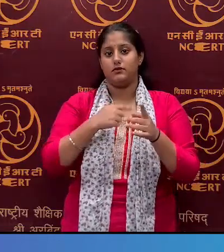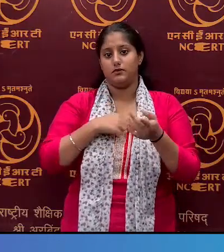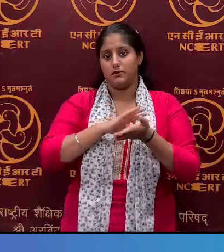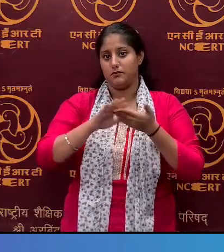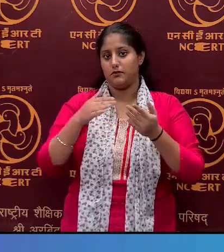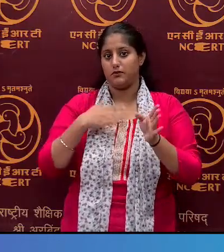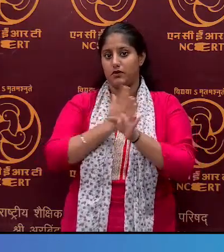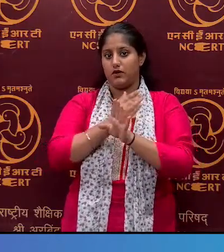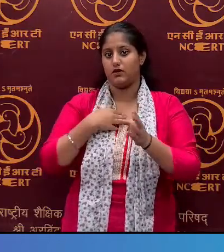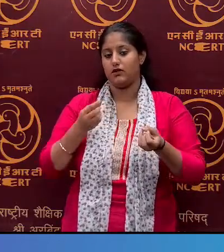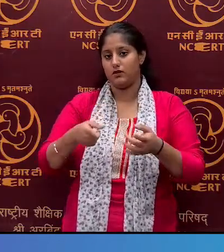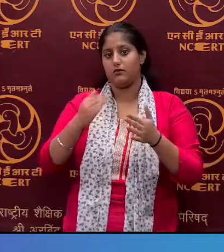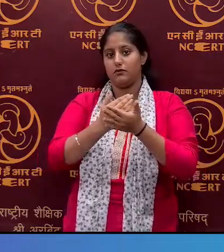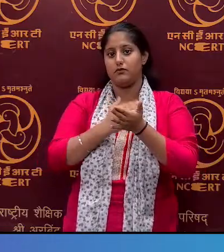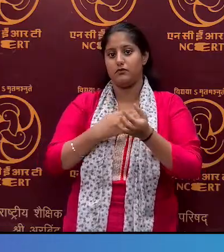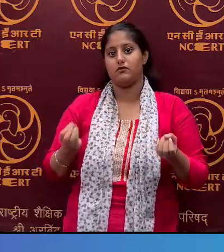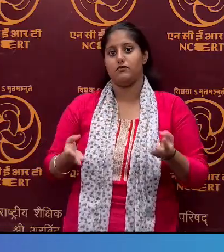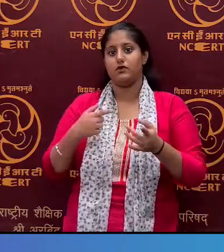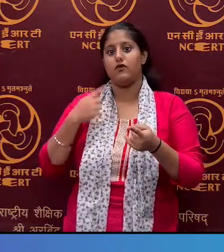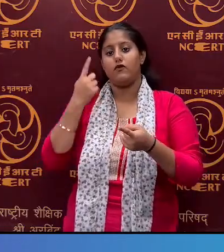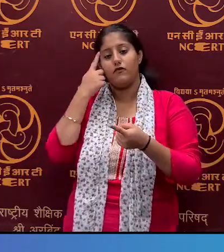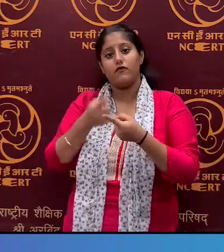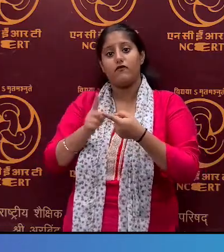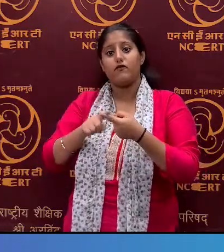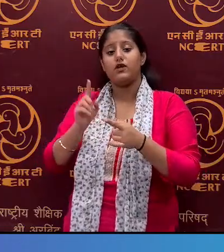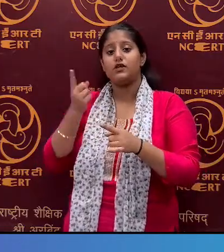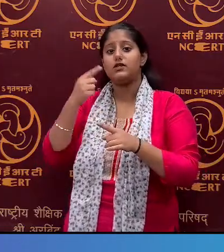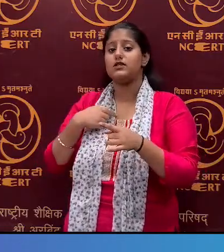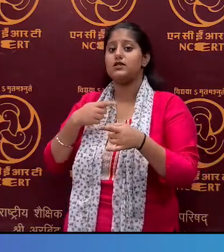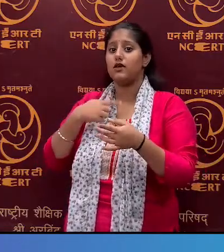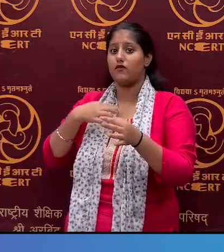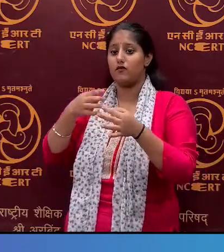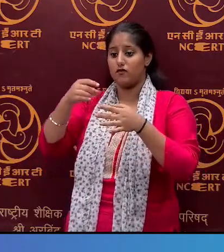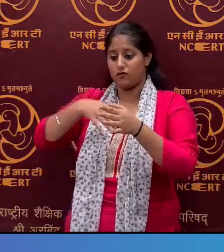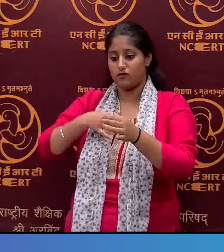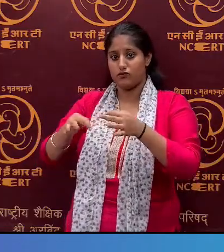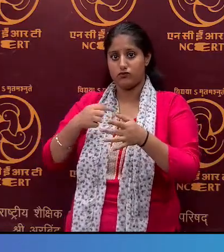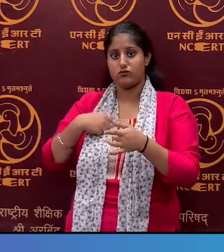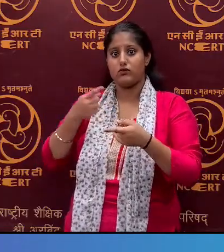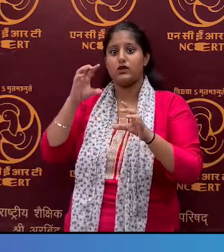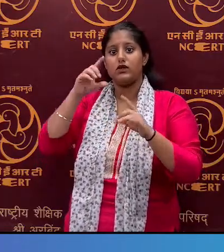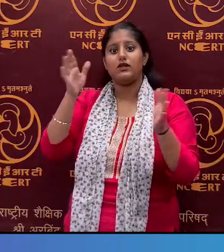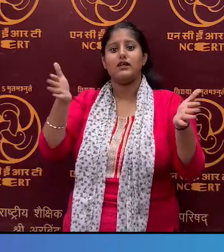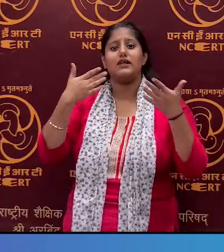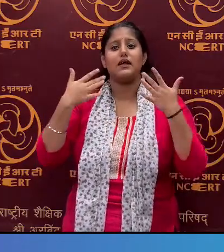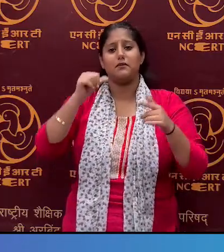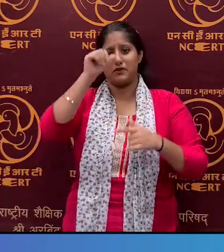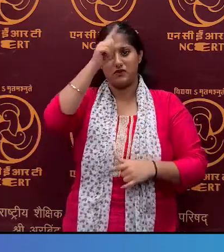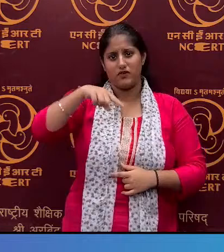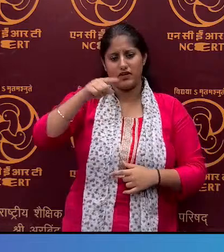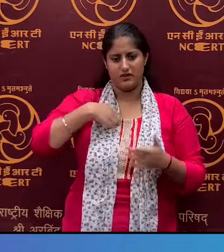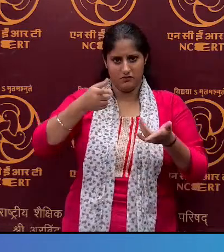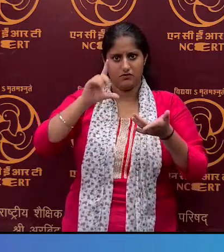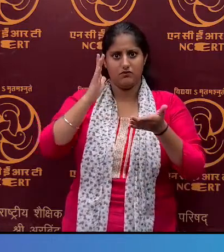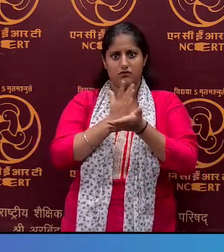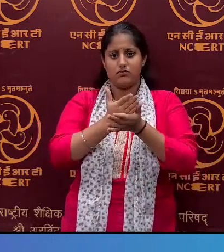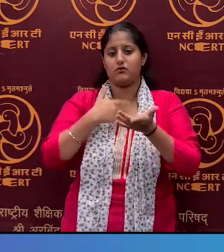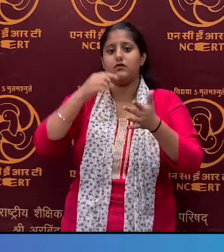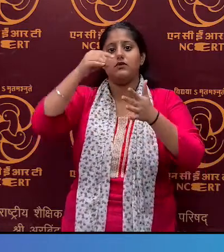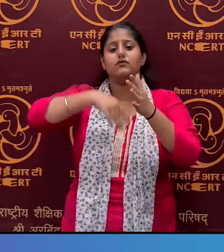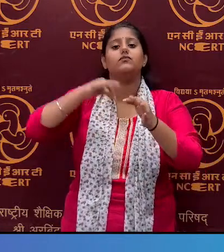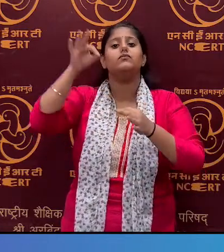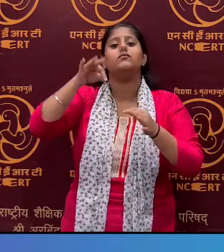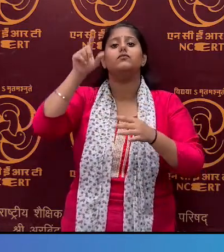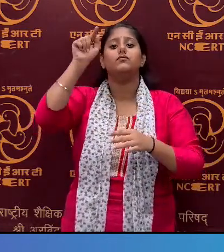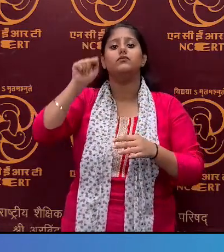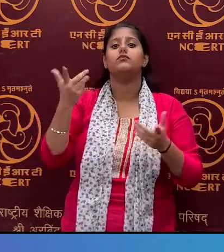की शुरुआत करते हैं और सबसे पहले हम सर से जानते हैं, शमशेर सर से, कि आखिर क्लाइमेट्स ऑफ इंडिया में इस चैप्टर में सर आज हम क्या कुछ पढ़ने वाले